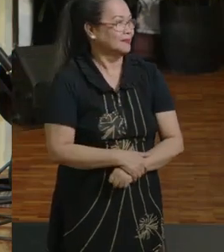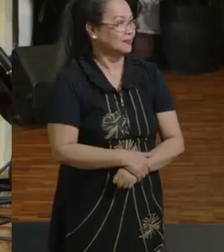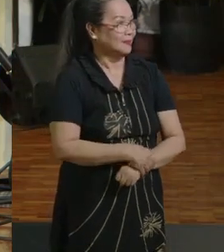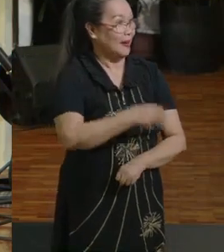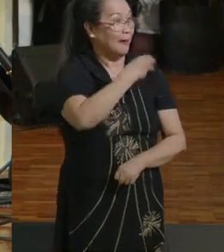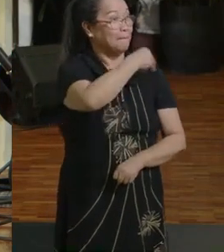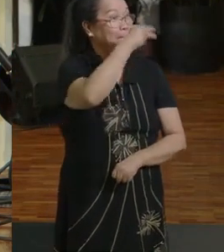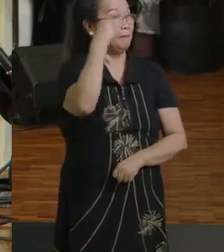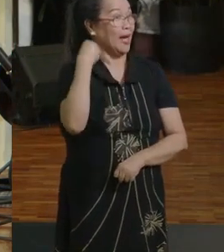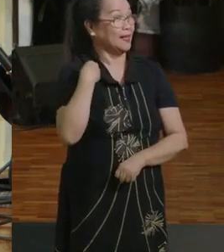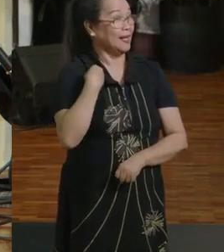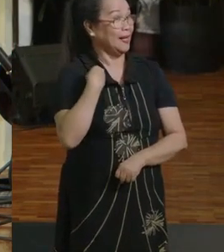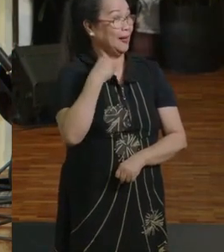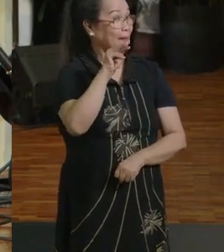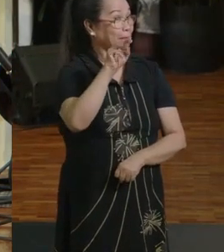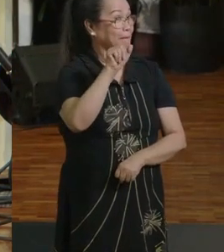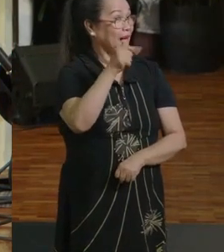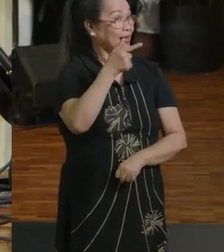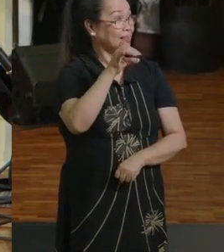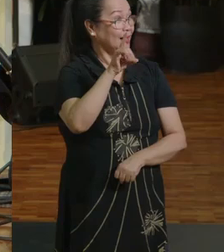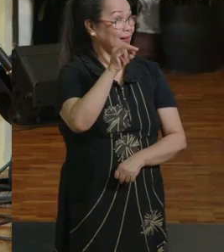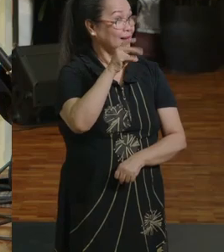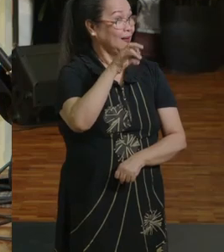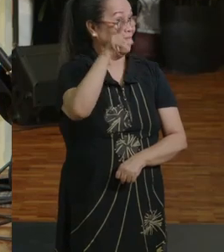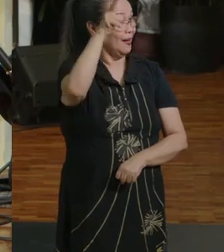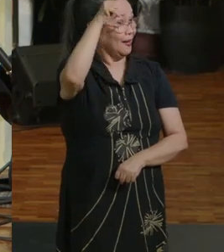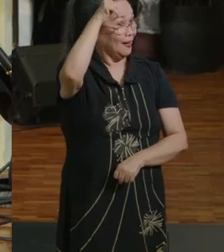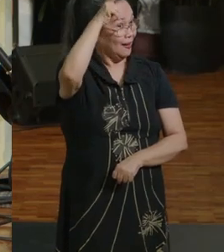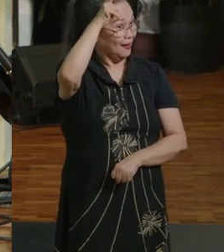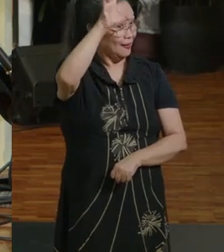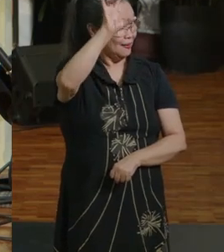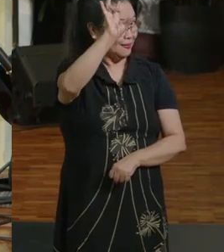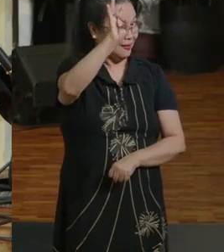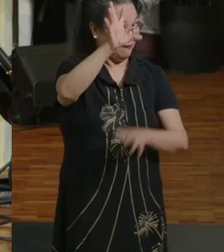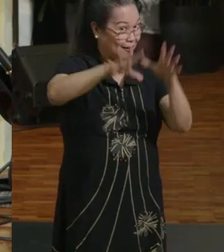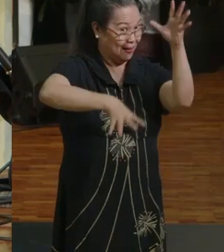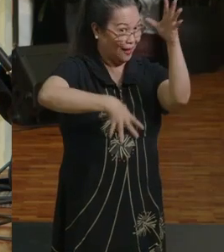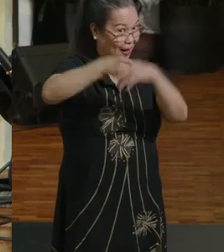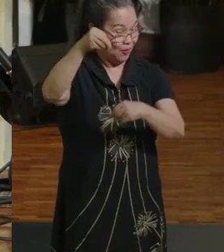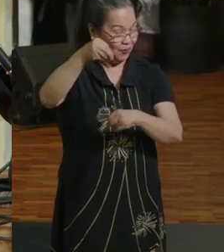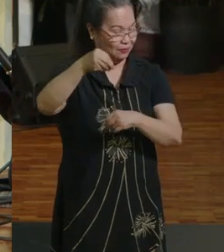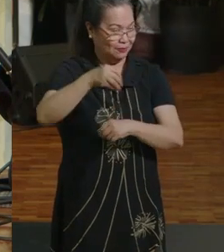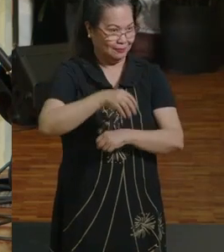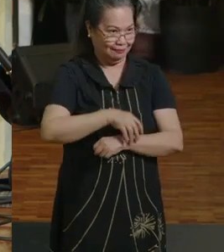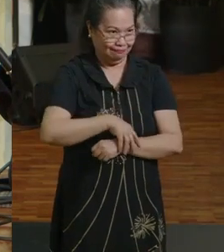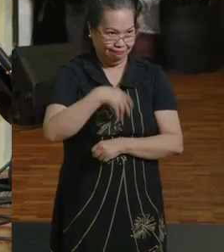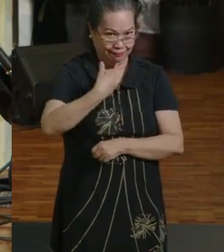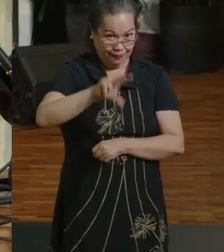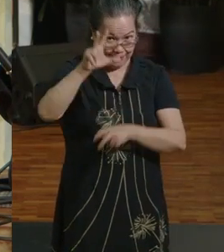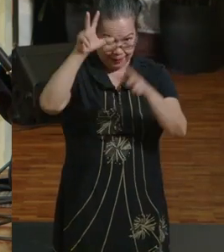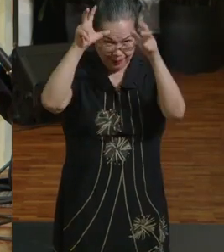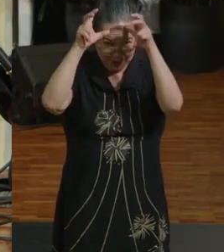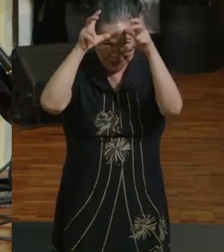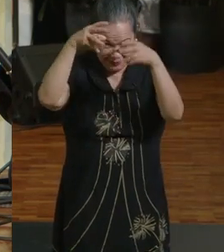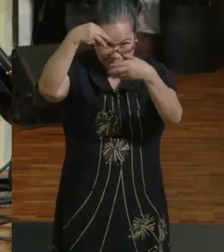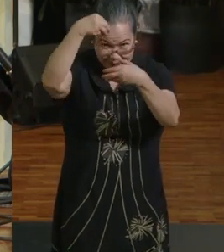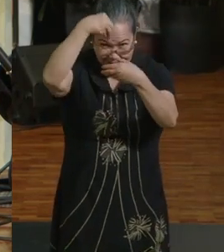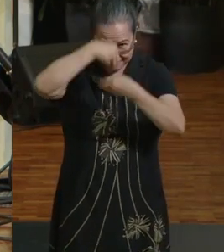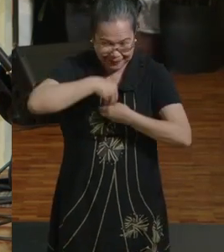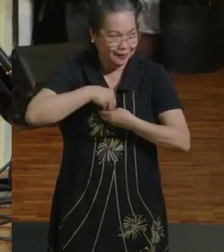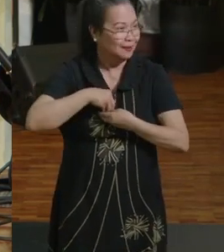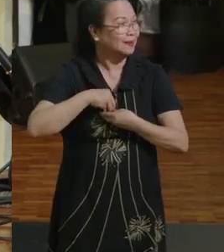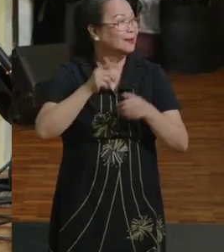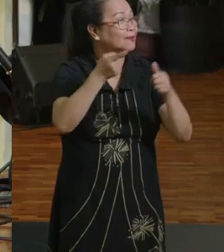Mary, called Magdalene, from whom 7 demons had gone out. May sa demonyo ang